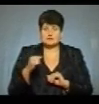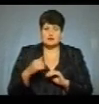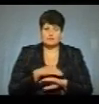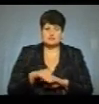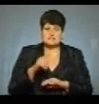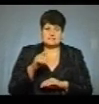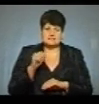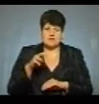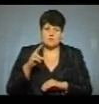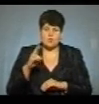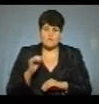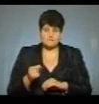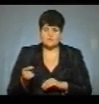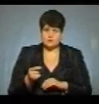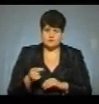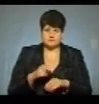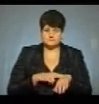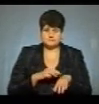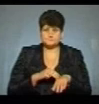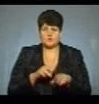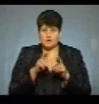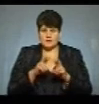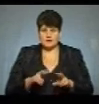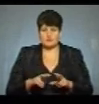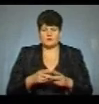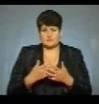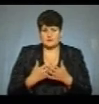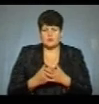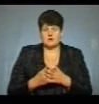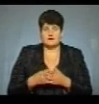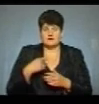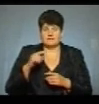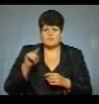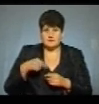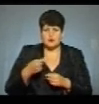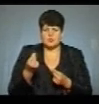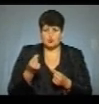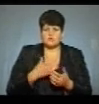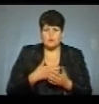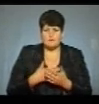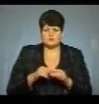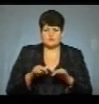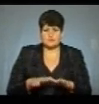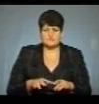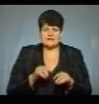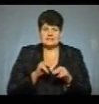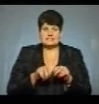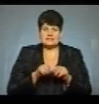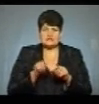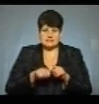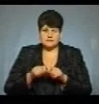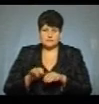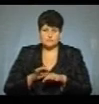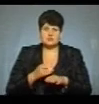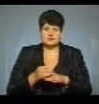Замковій у Тернополі. Правоохоронці розглядають версії особистої помсти, вимагання коштів і громадської діяльності. Слідство ведуть за частиною